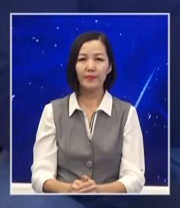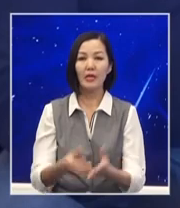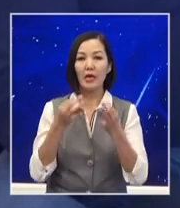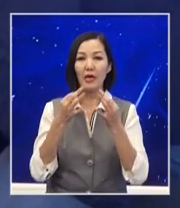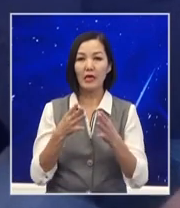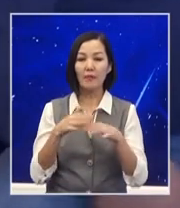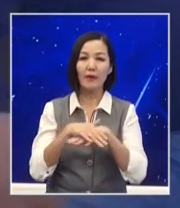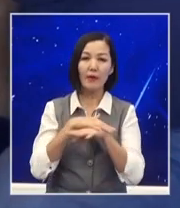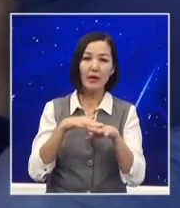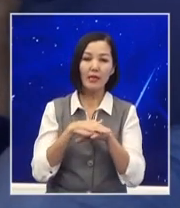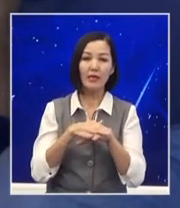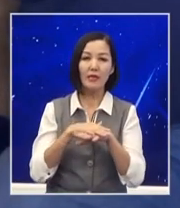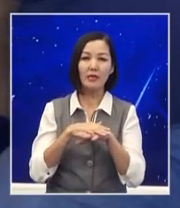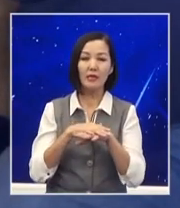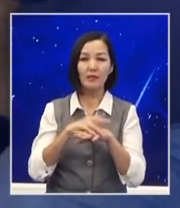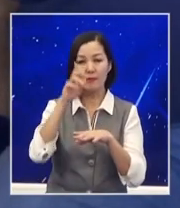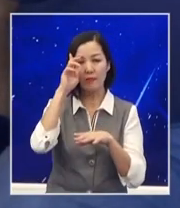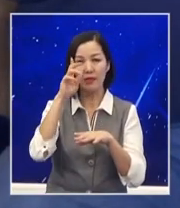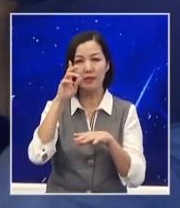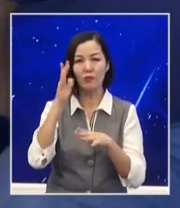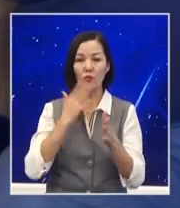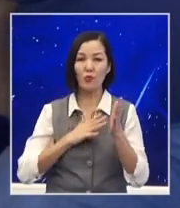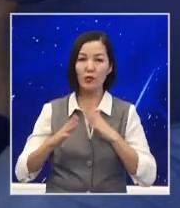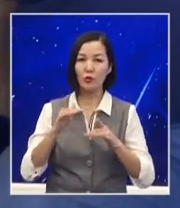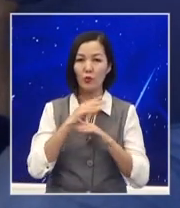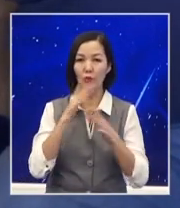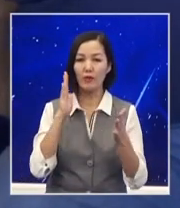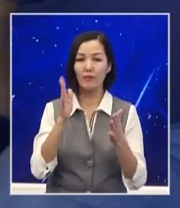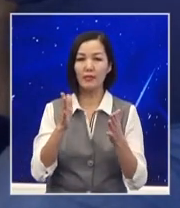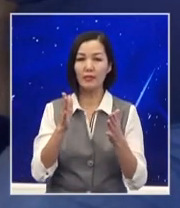Қарапайым халық, қарапайым еліміз осындай қуанышқа ие берсін,